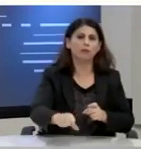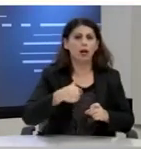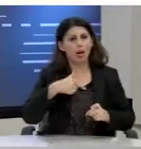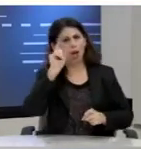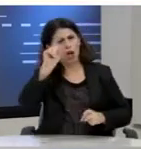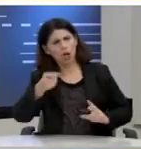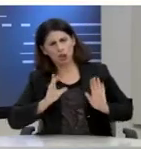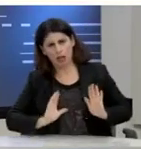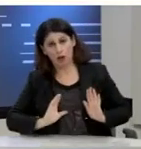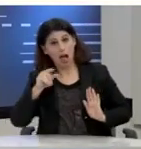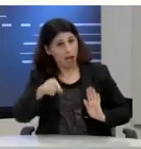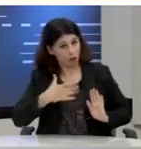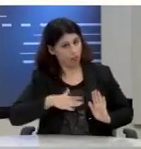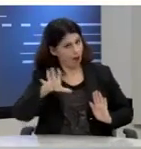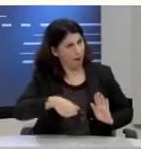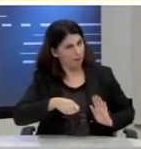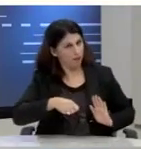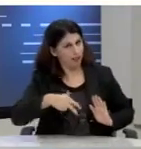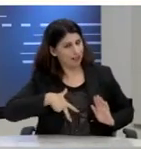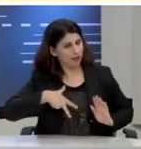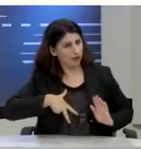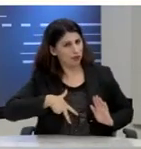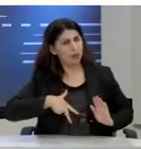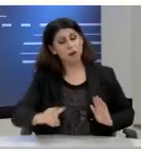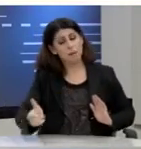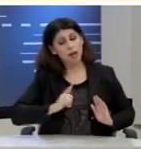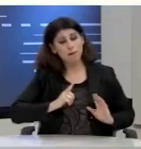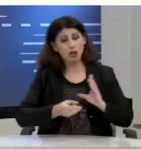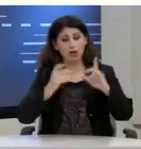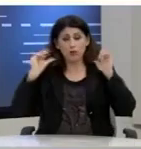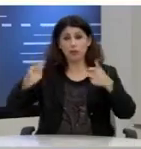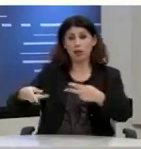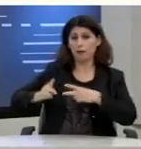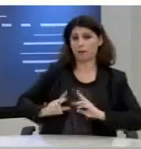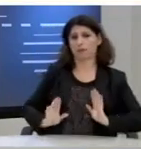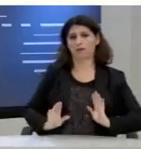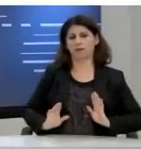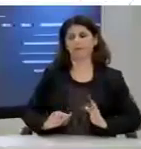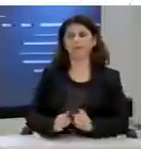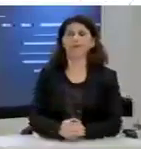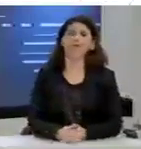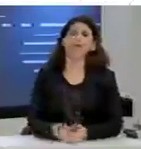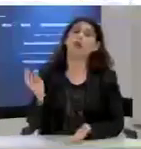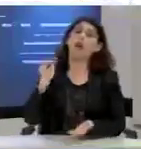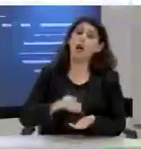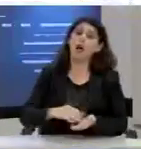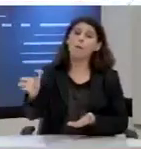αλυτρωτικό ή όχι? Περιμένω από τη Νέα Δημοκρατία να μας απαντήσει. Και επίσης,